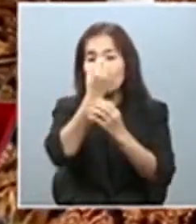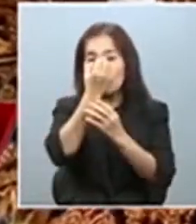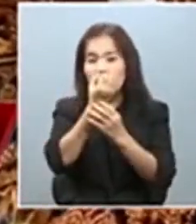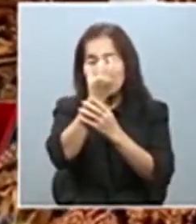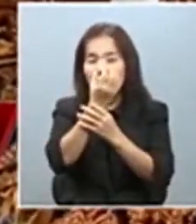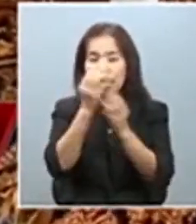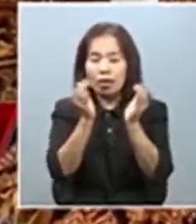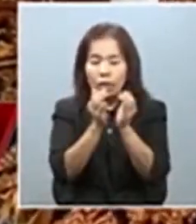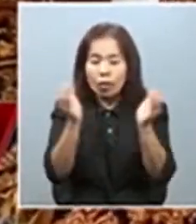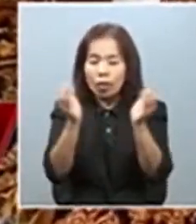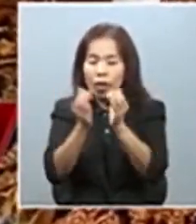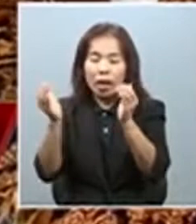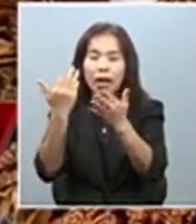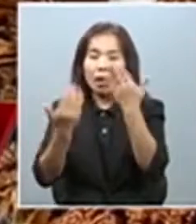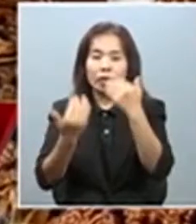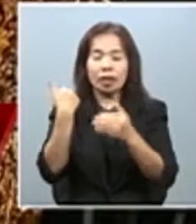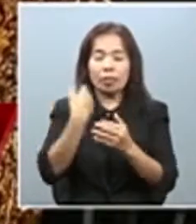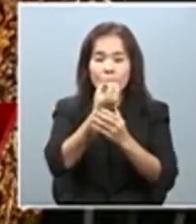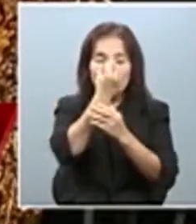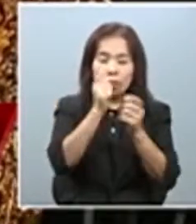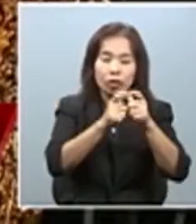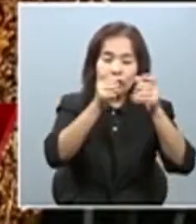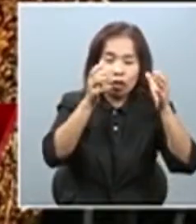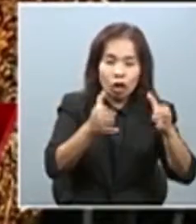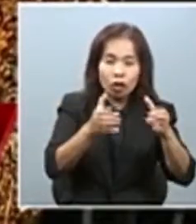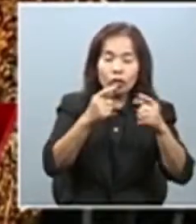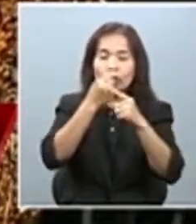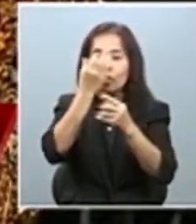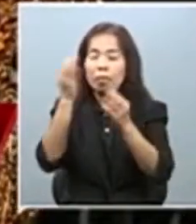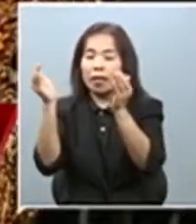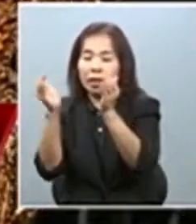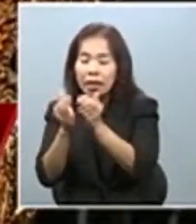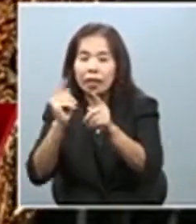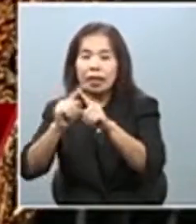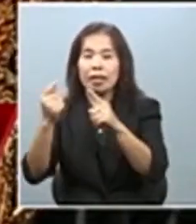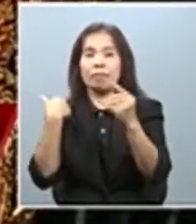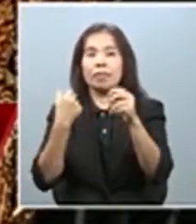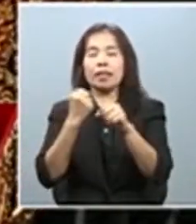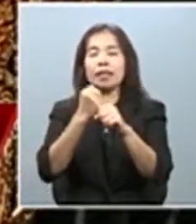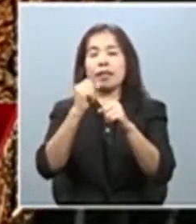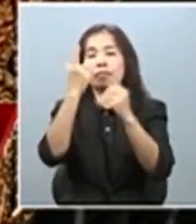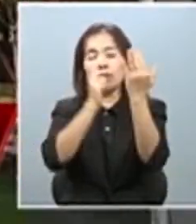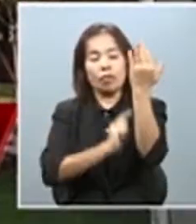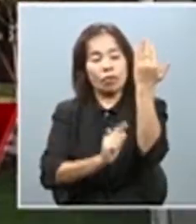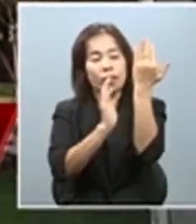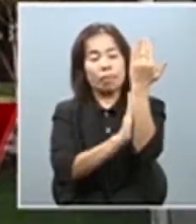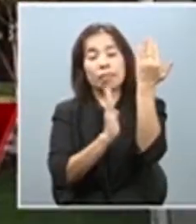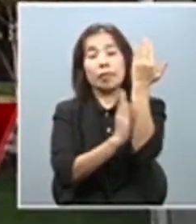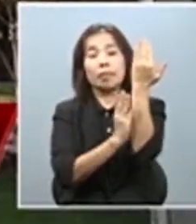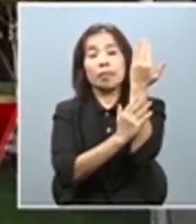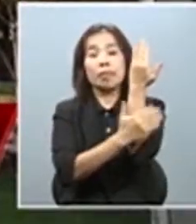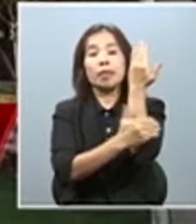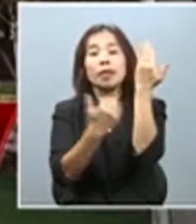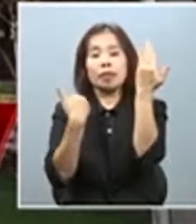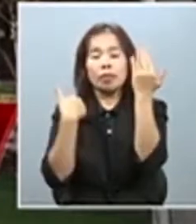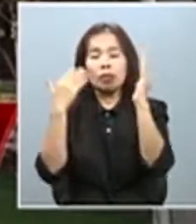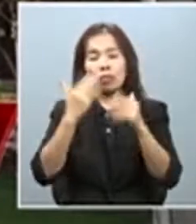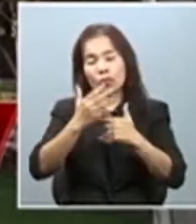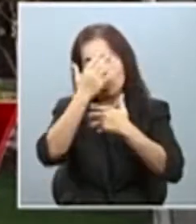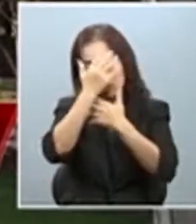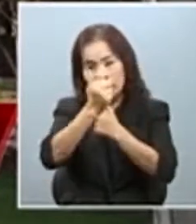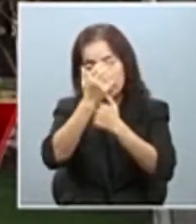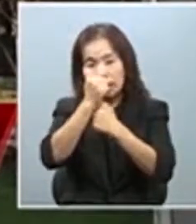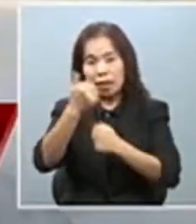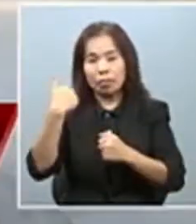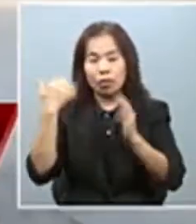หญ่ครับทั้งต้นจามจุรีต้นตะแบกต้นสักมีการตกแต่งอย่างสวยงามเลยว่าได้ครับได้รับความสนใจจากทั้งบ